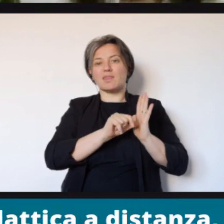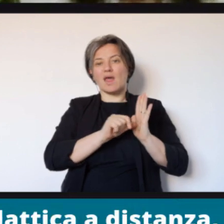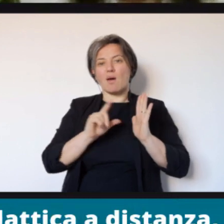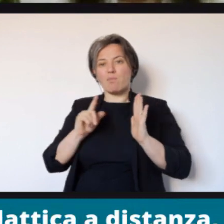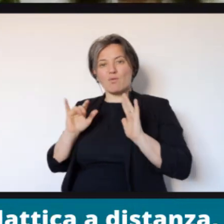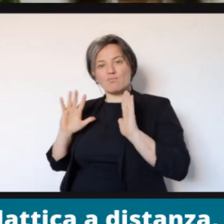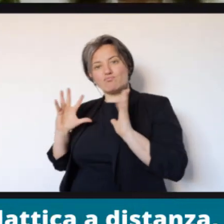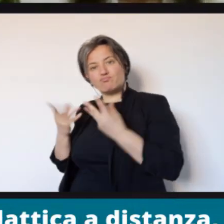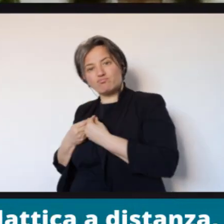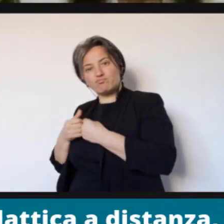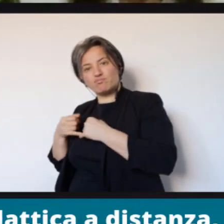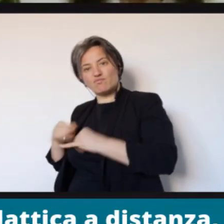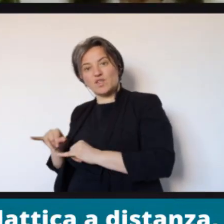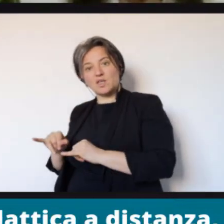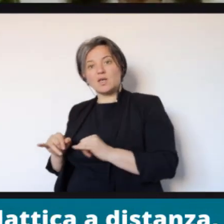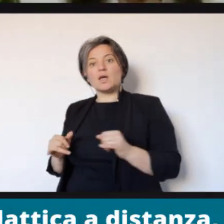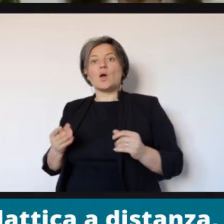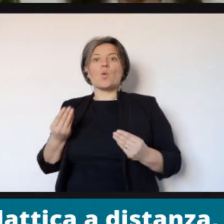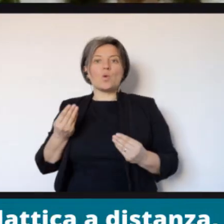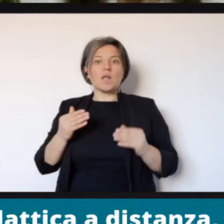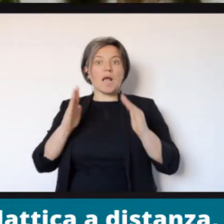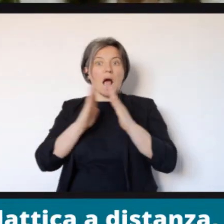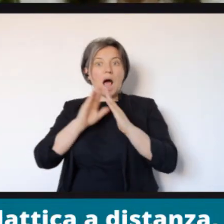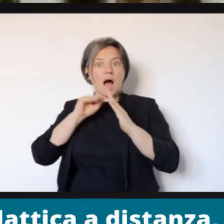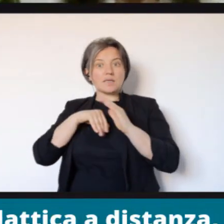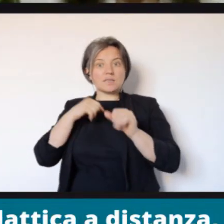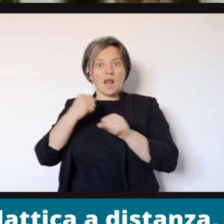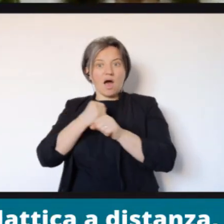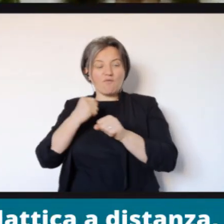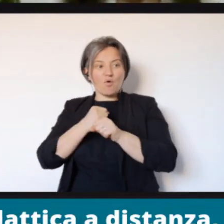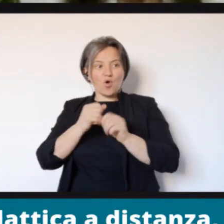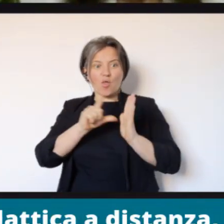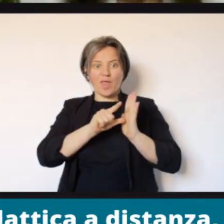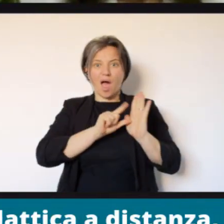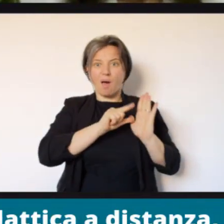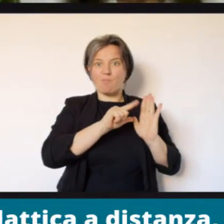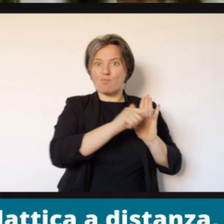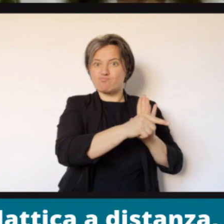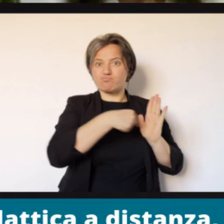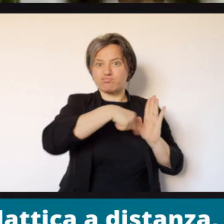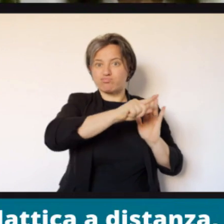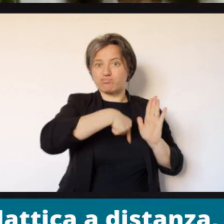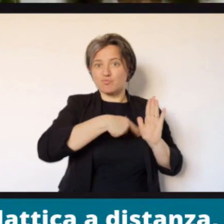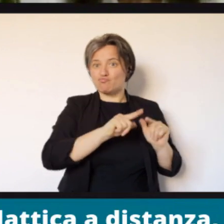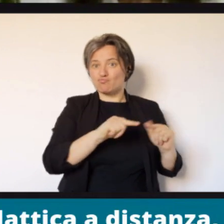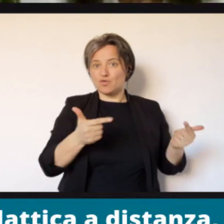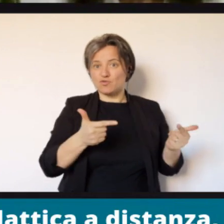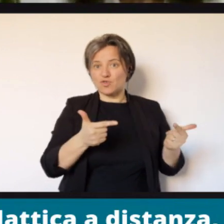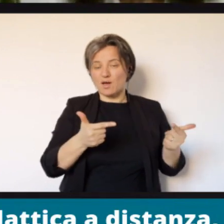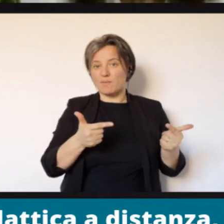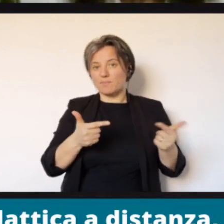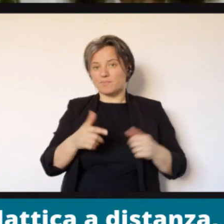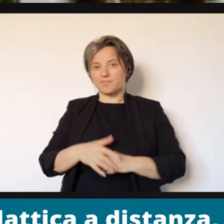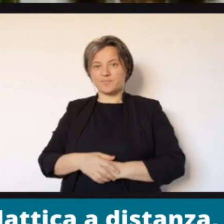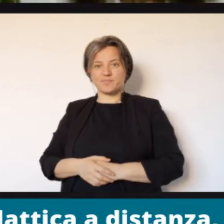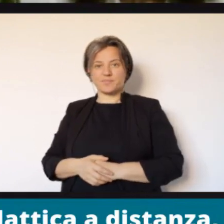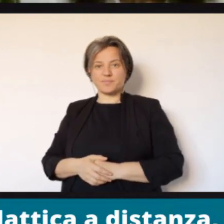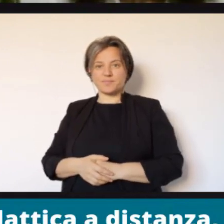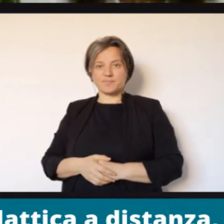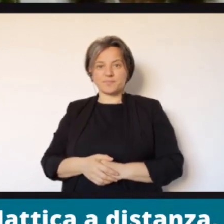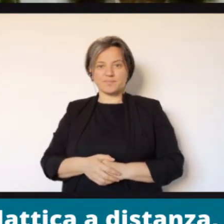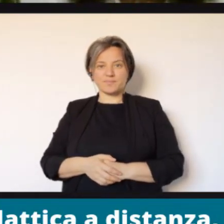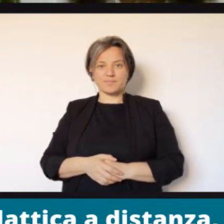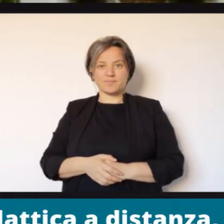un'altra serie di passaggi. Lo smart working riduce tutto questo. L'altro